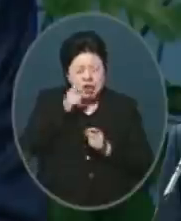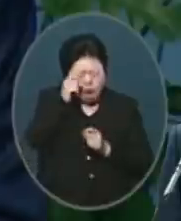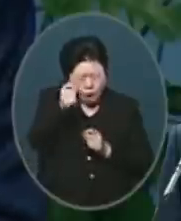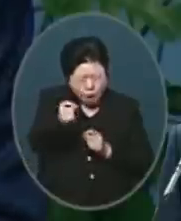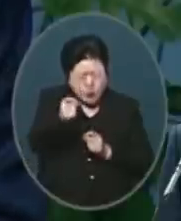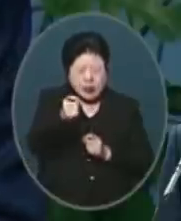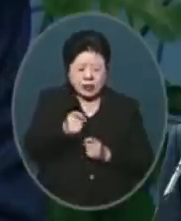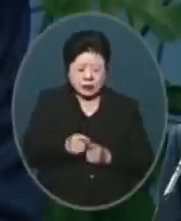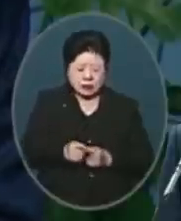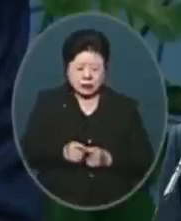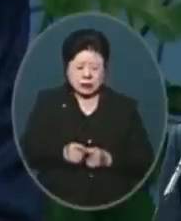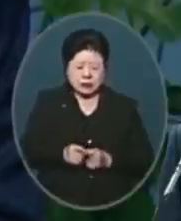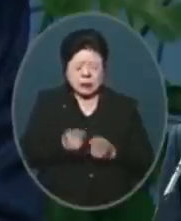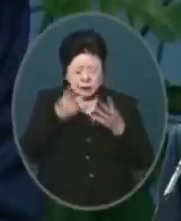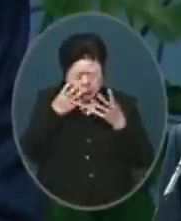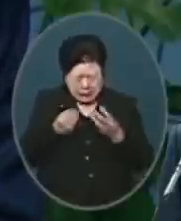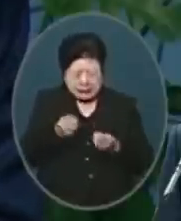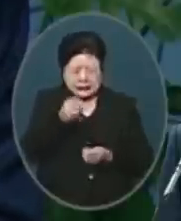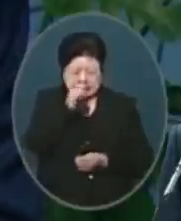영원하고 무한합니다.